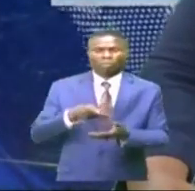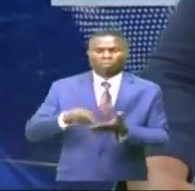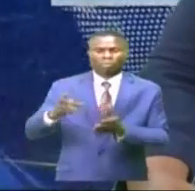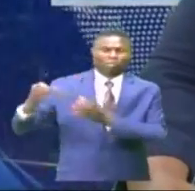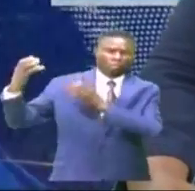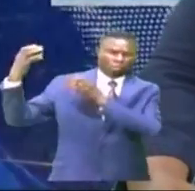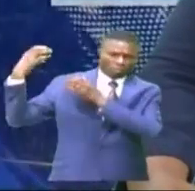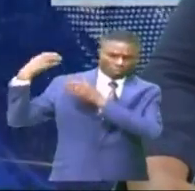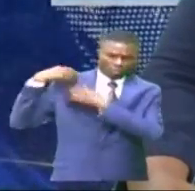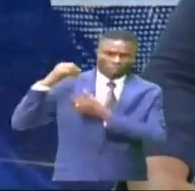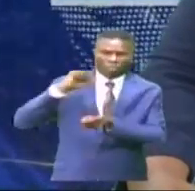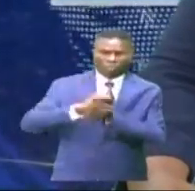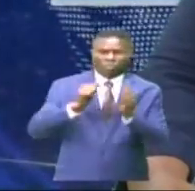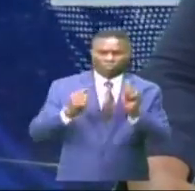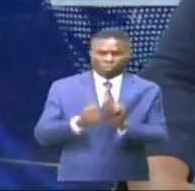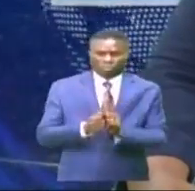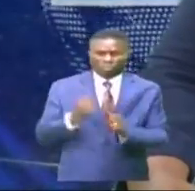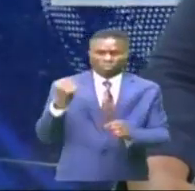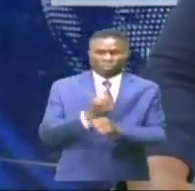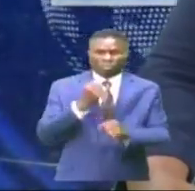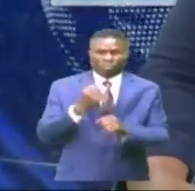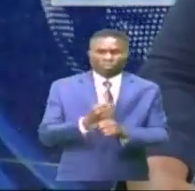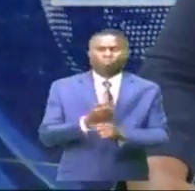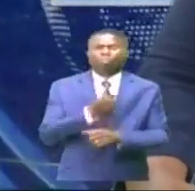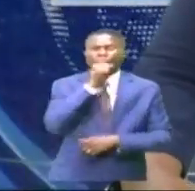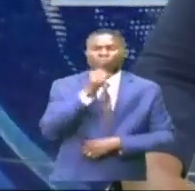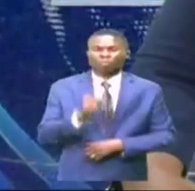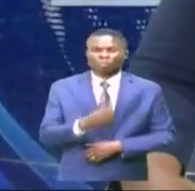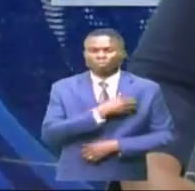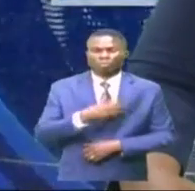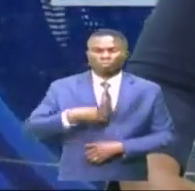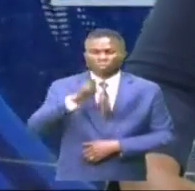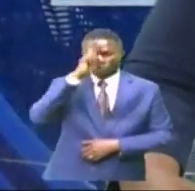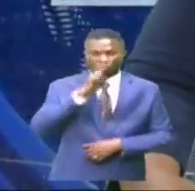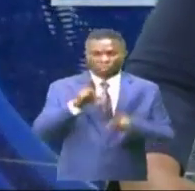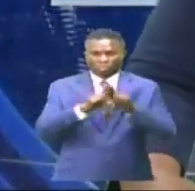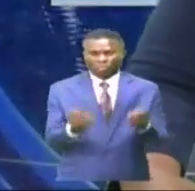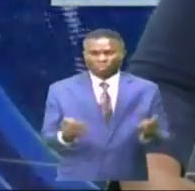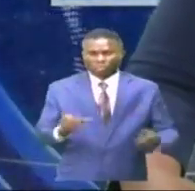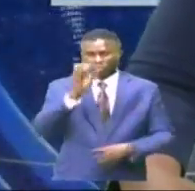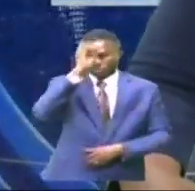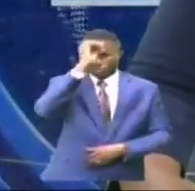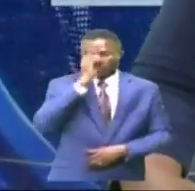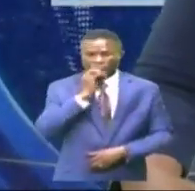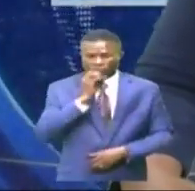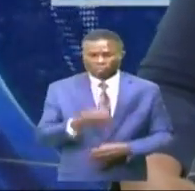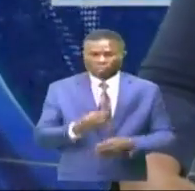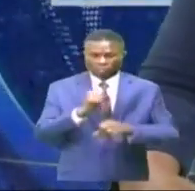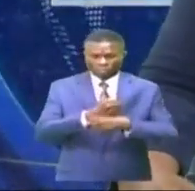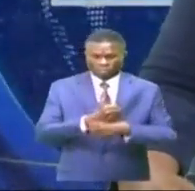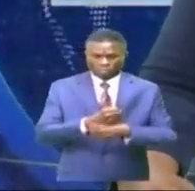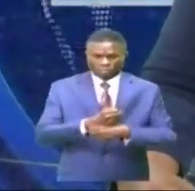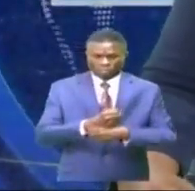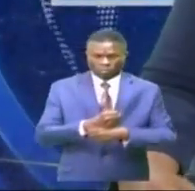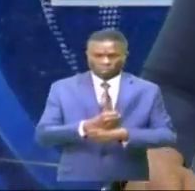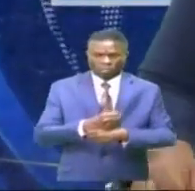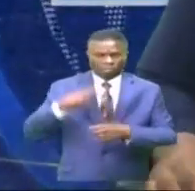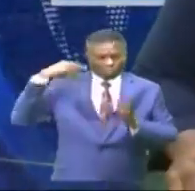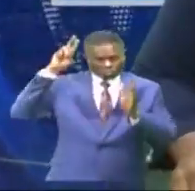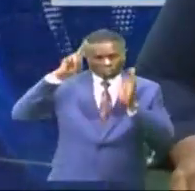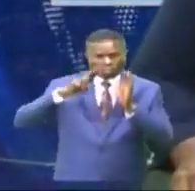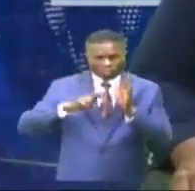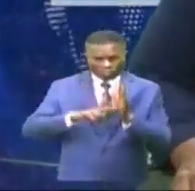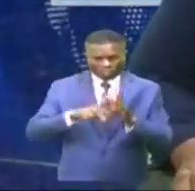charge des problèmes des agents retraités de veuves et des orphelins la mise en place de l'audit du gouverneur